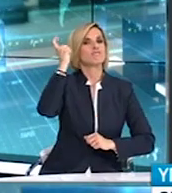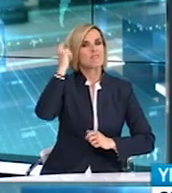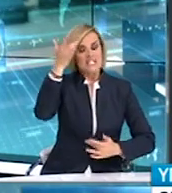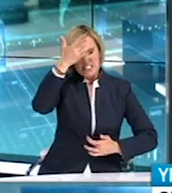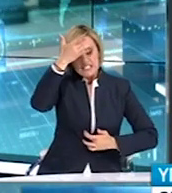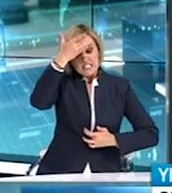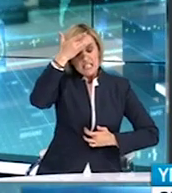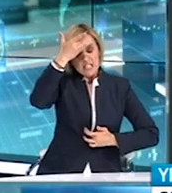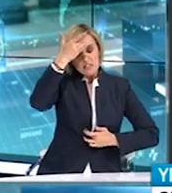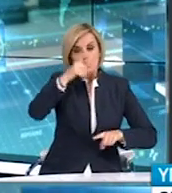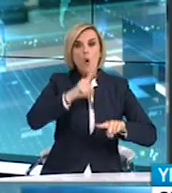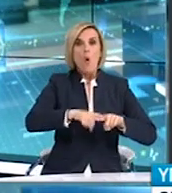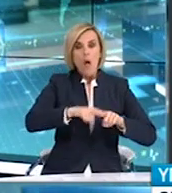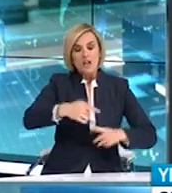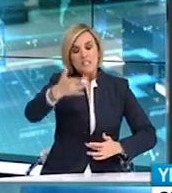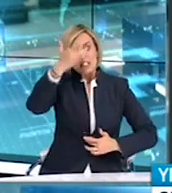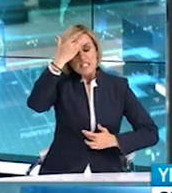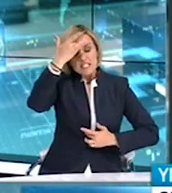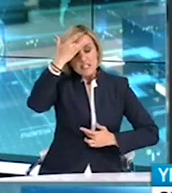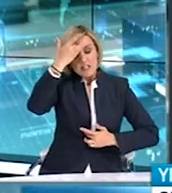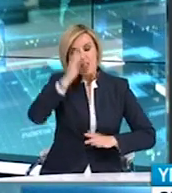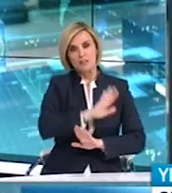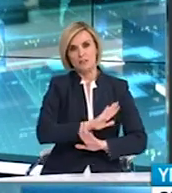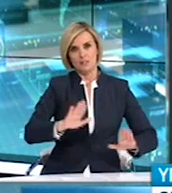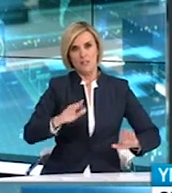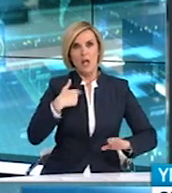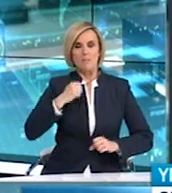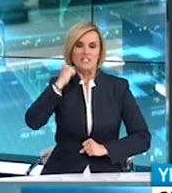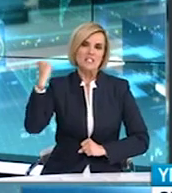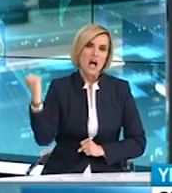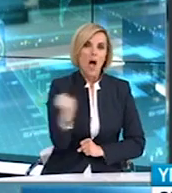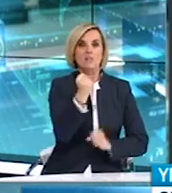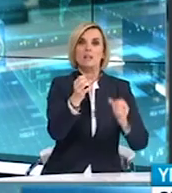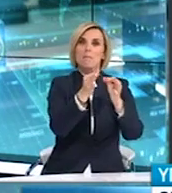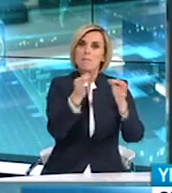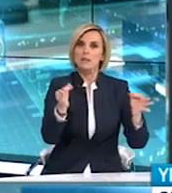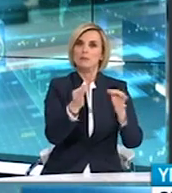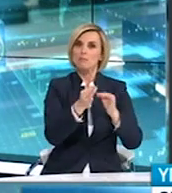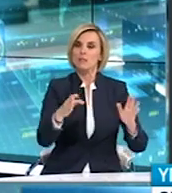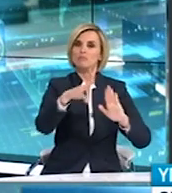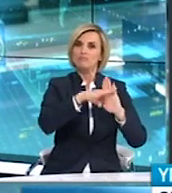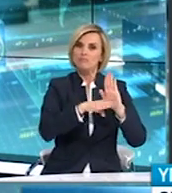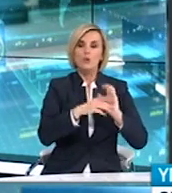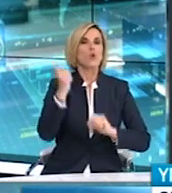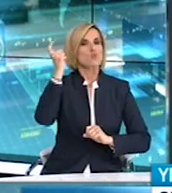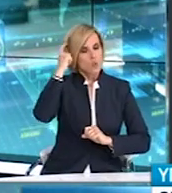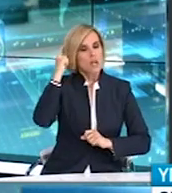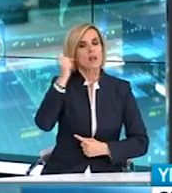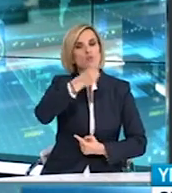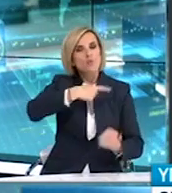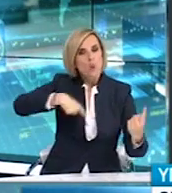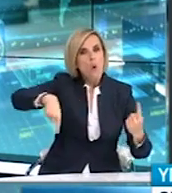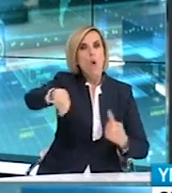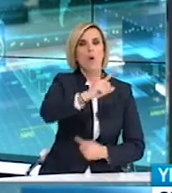εμείς αυστηροποιούμε τον έλεγχο των μέτρων. Από εκεί και πέρα νομίζω ότι γίνεται πιο αντιληπτό στη συνείδηση του